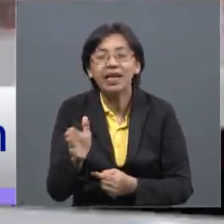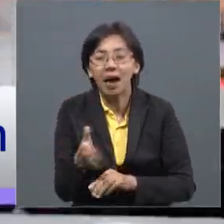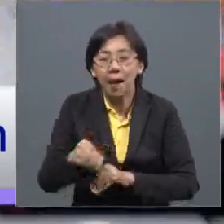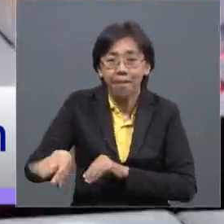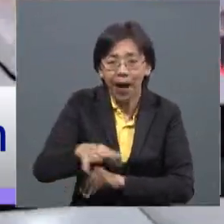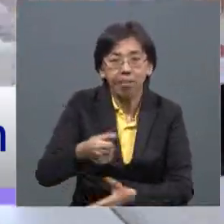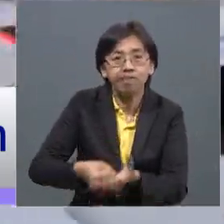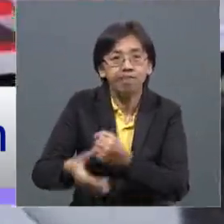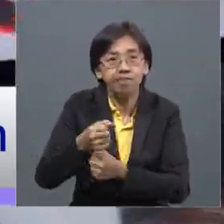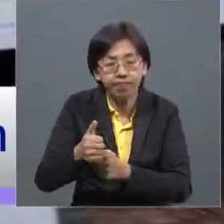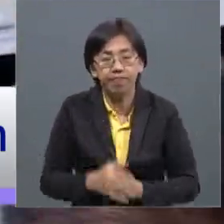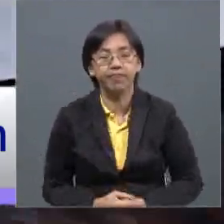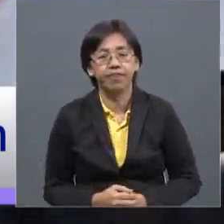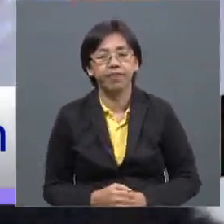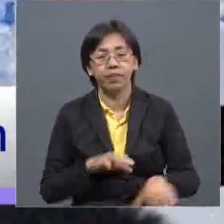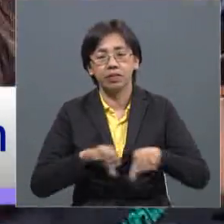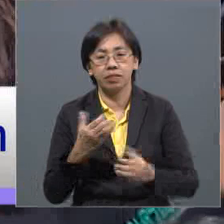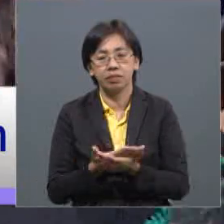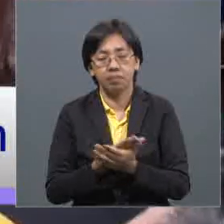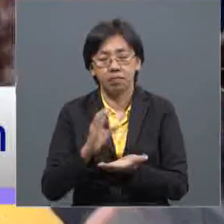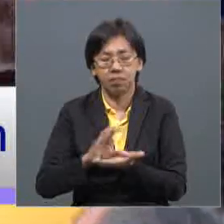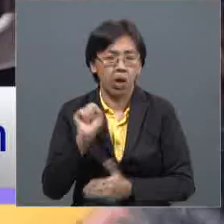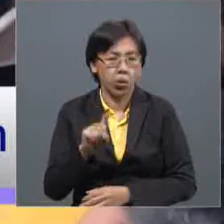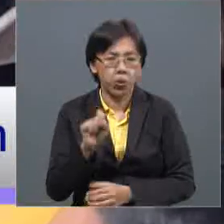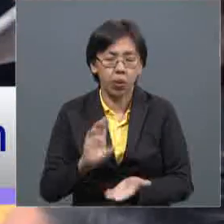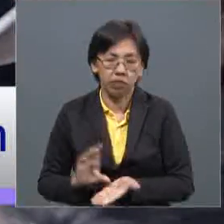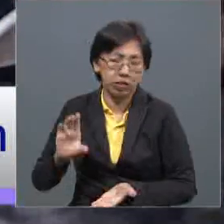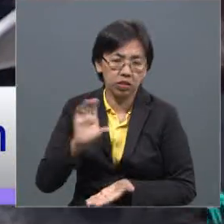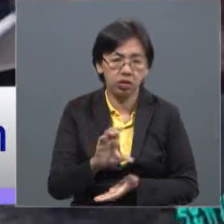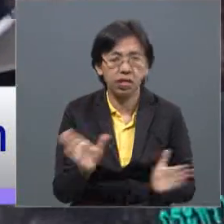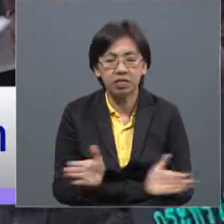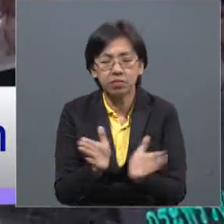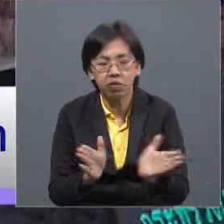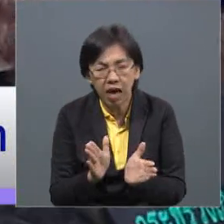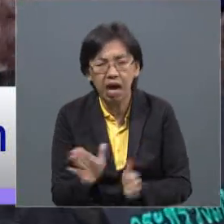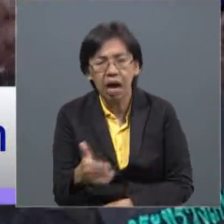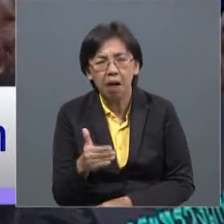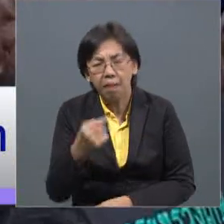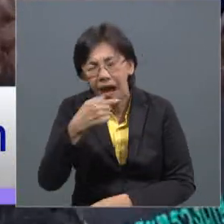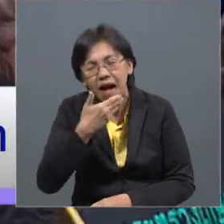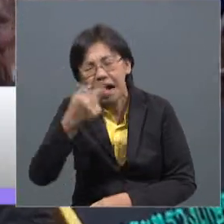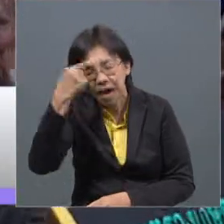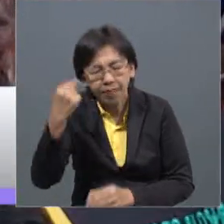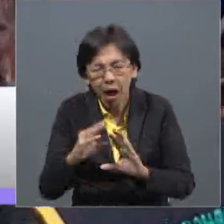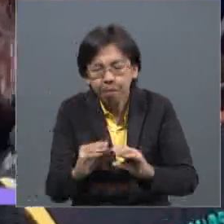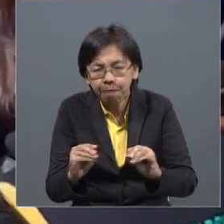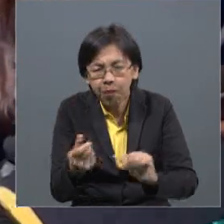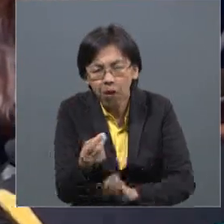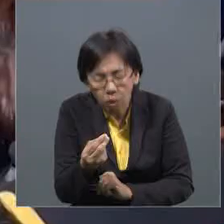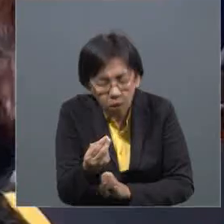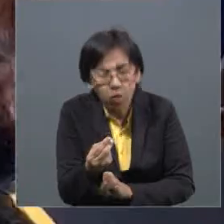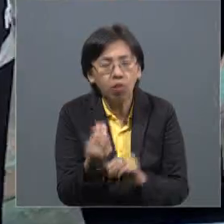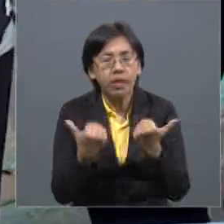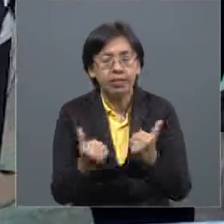หมอคังดำเรื่องของการจัดสรรงบประมาณเร่งด่วนสนับสนุนในการกำจัดประลหมอคางดำให้กับชาวประมงแลการตั้งคณะทำงาน